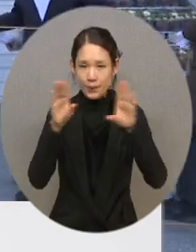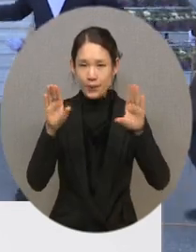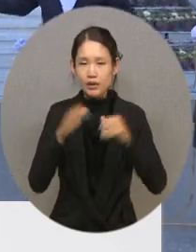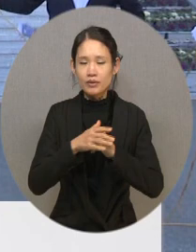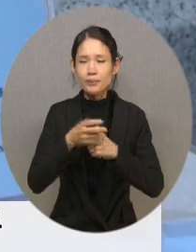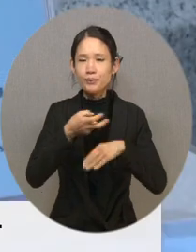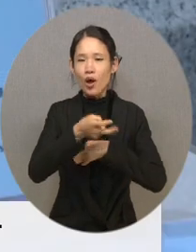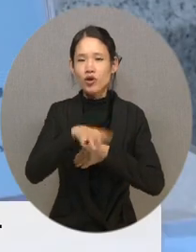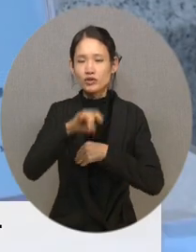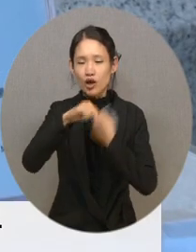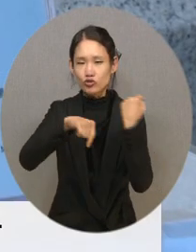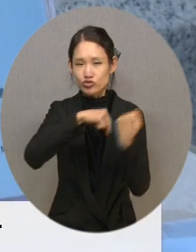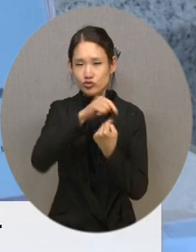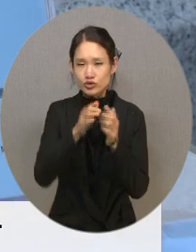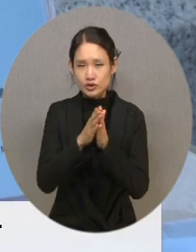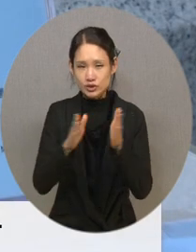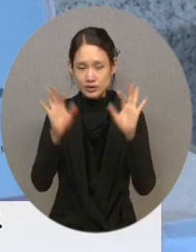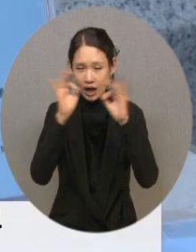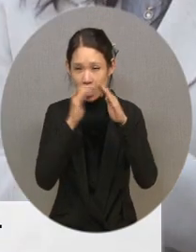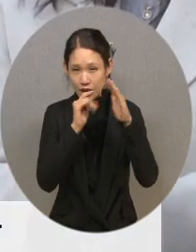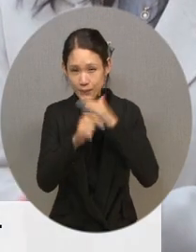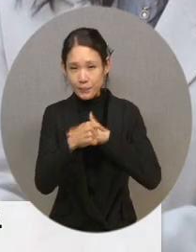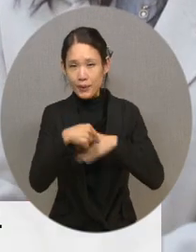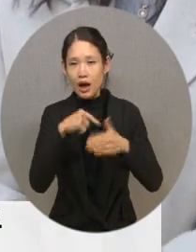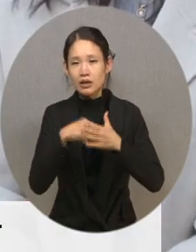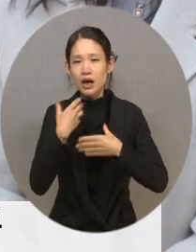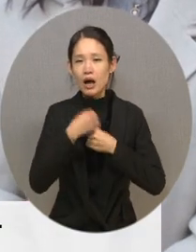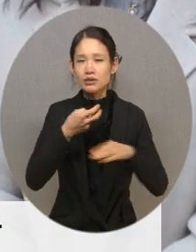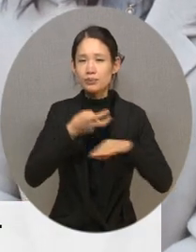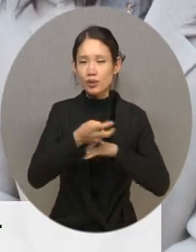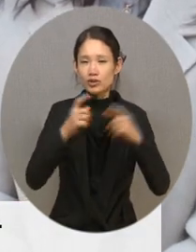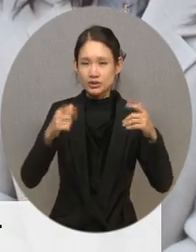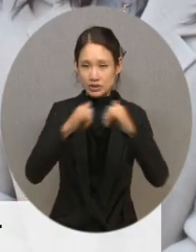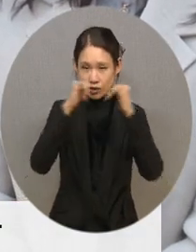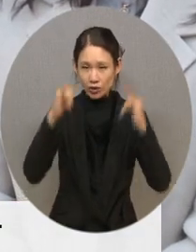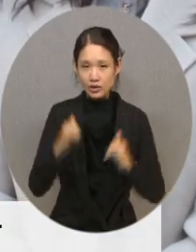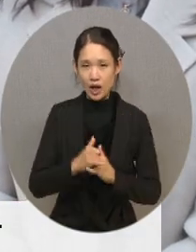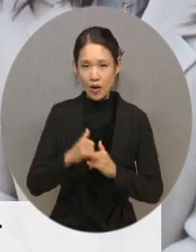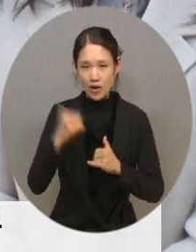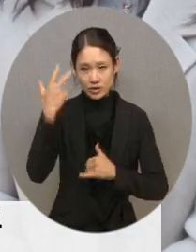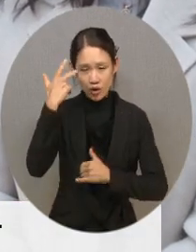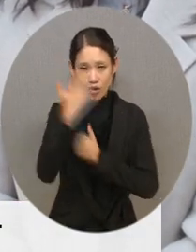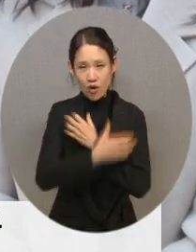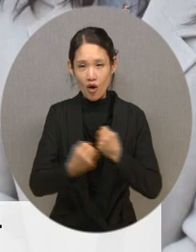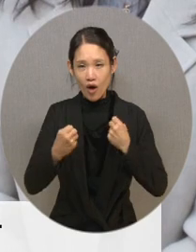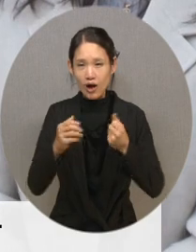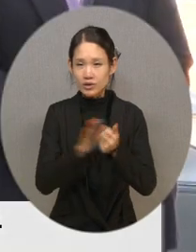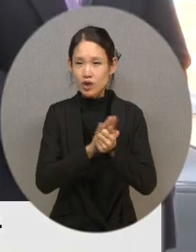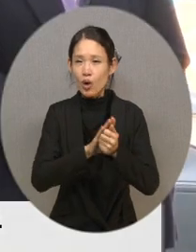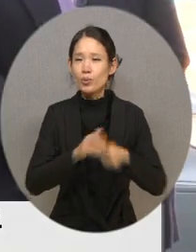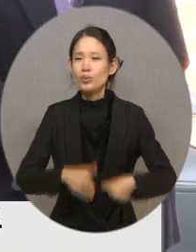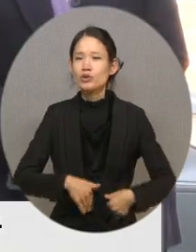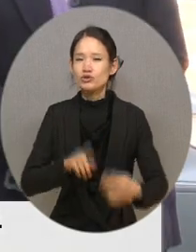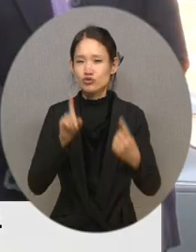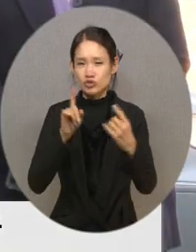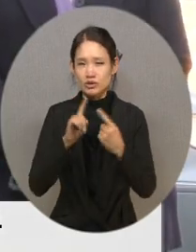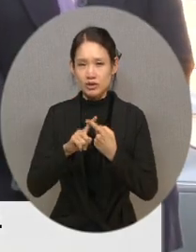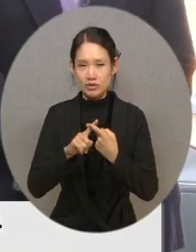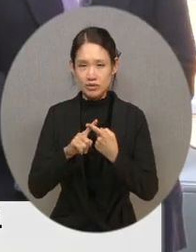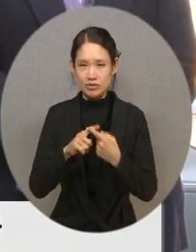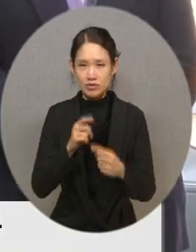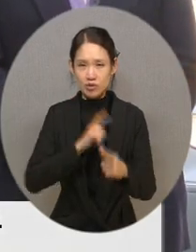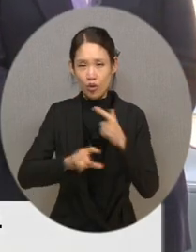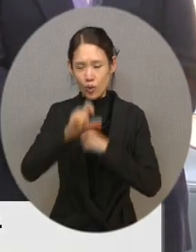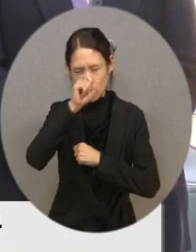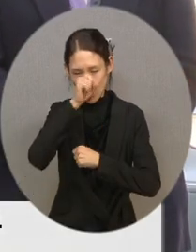시작했습니다. 찾아가는 마을 안심버스는 지역사회 내 정신건강서비스가 필요한 주민을 대상으로 기동력 있는 버스를